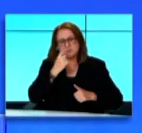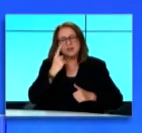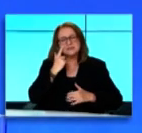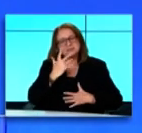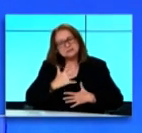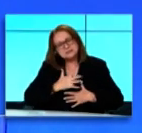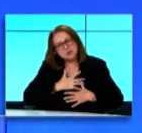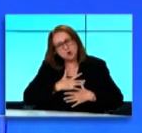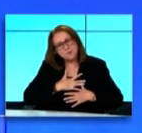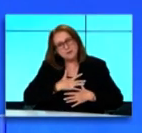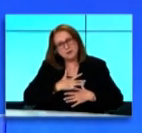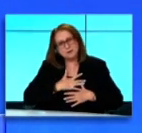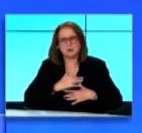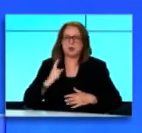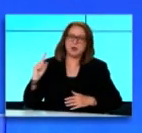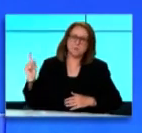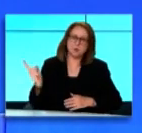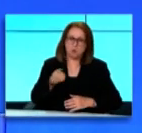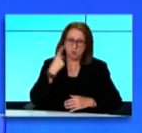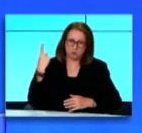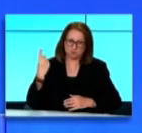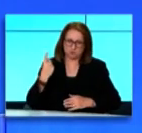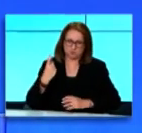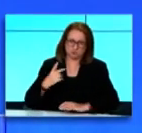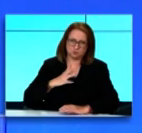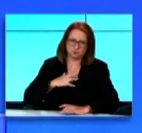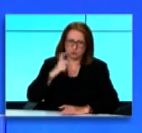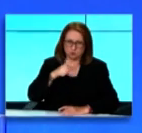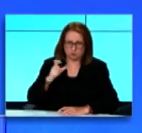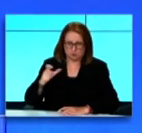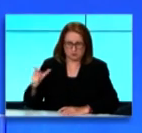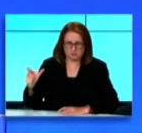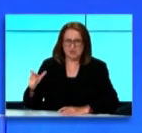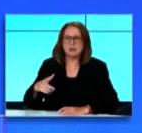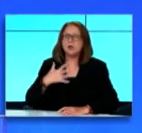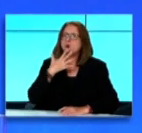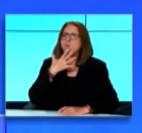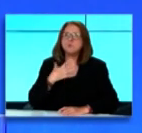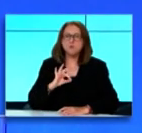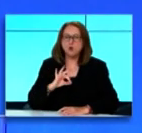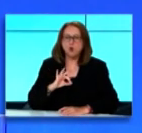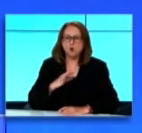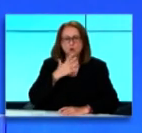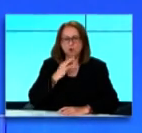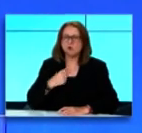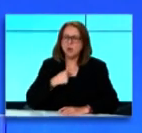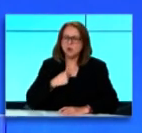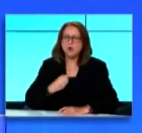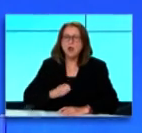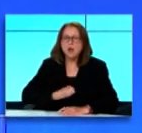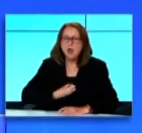πολίτες. Και αυτό το έκανα διότι το αισθάνθηκα ως